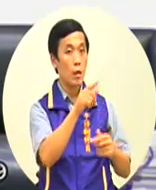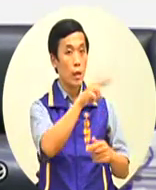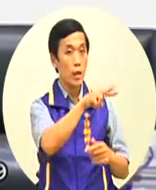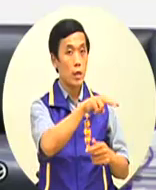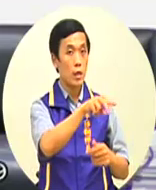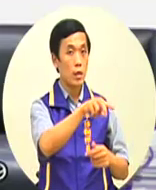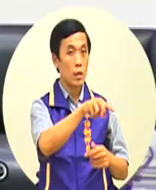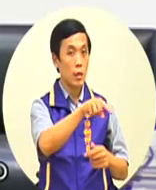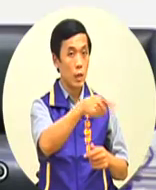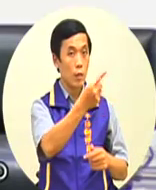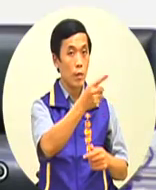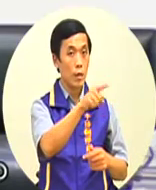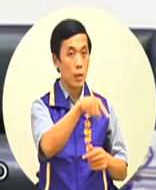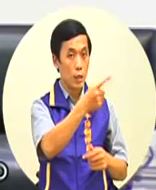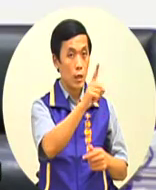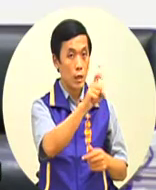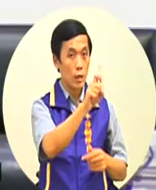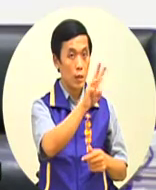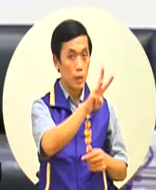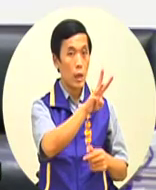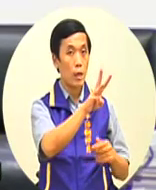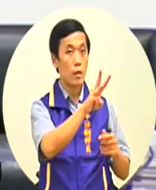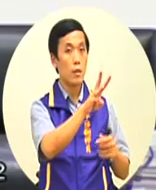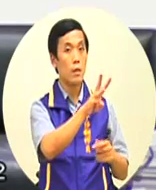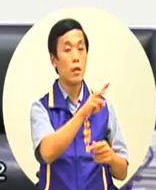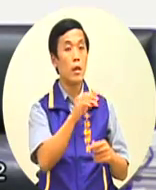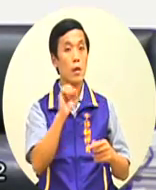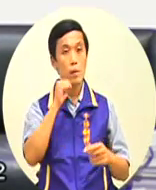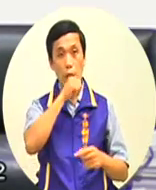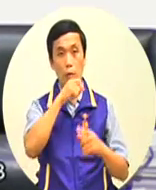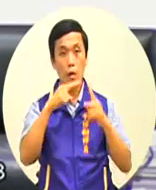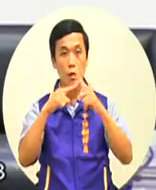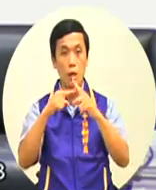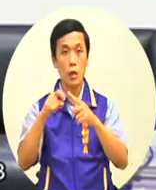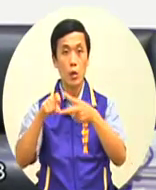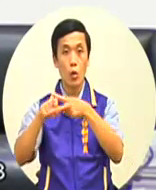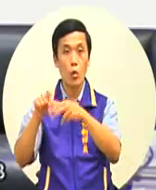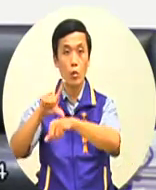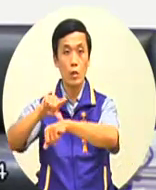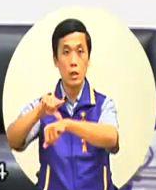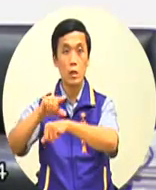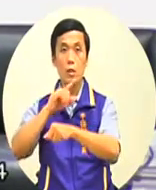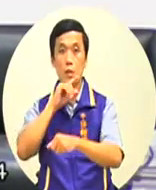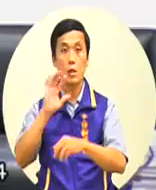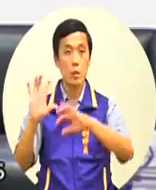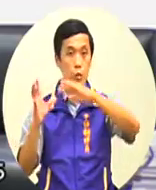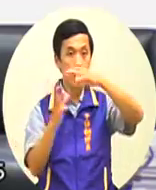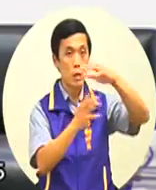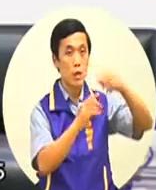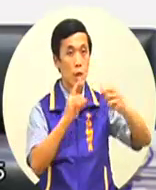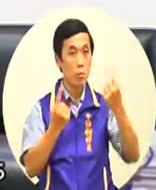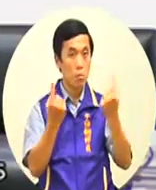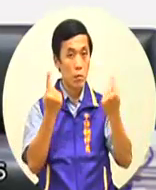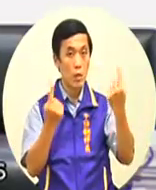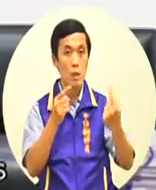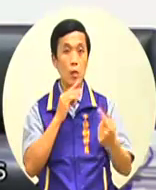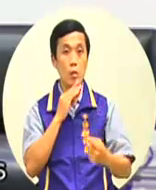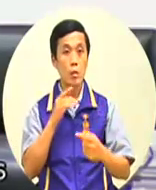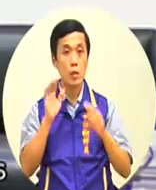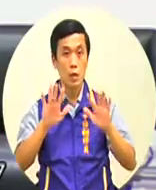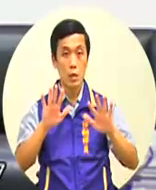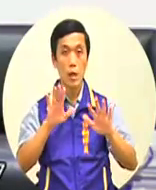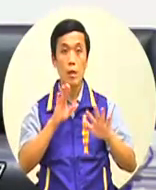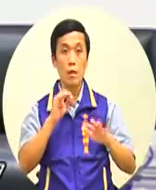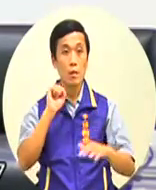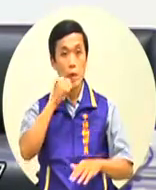2113。换句话说，台湾人工时呢，在全世界，我们算是以目前为